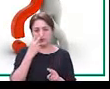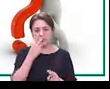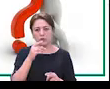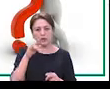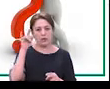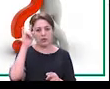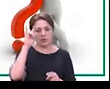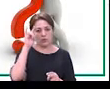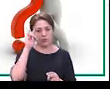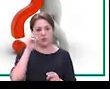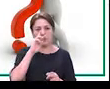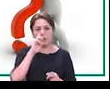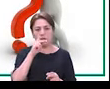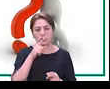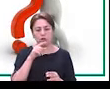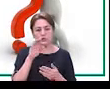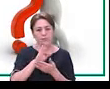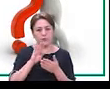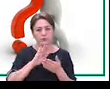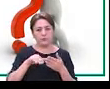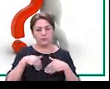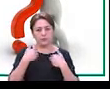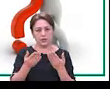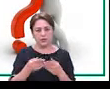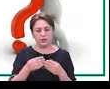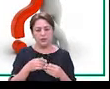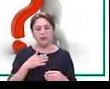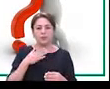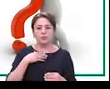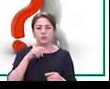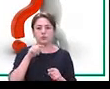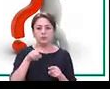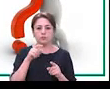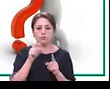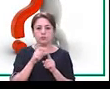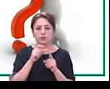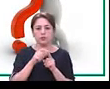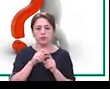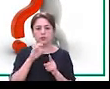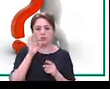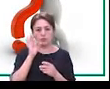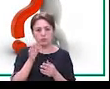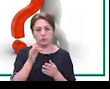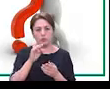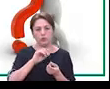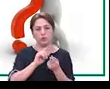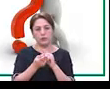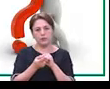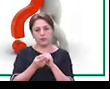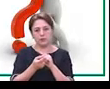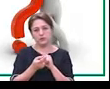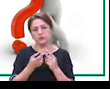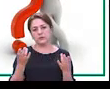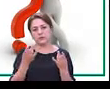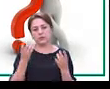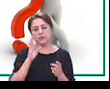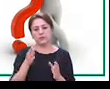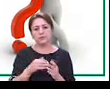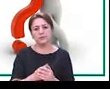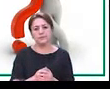xato holatda berilgan. Biz ushbu so'zlarni to'g'rilab olishimiz kerak.